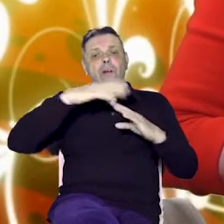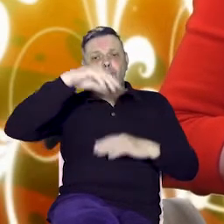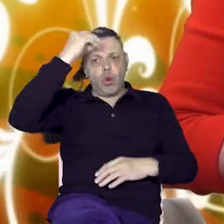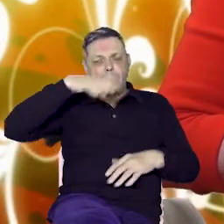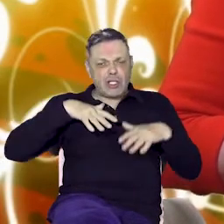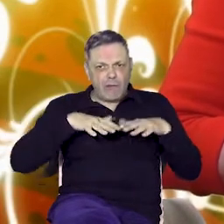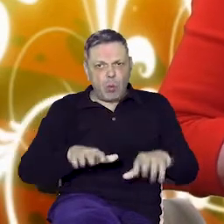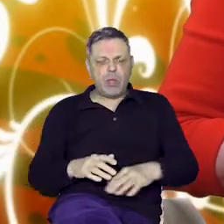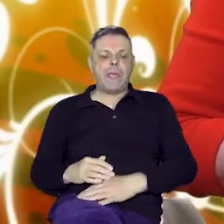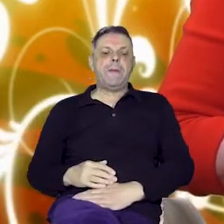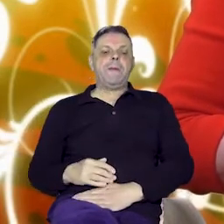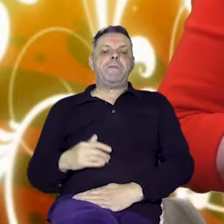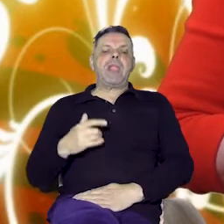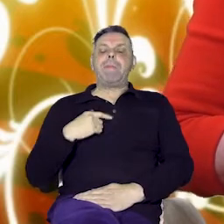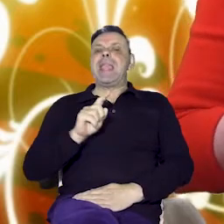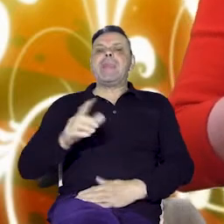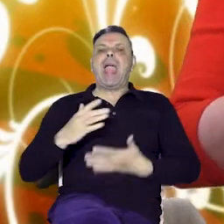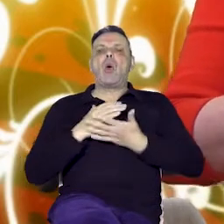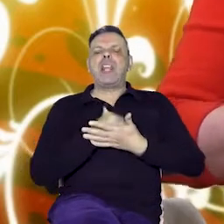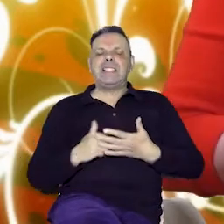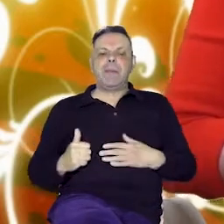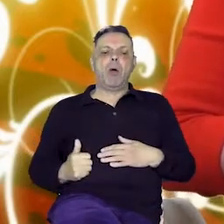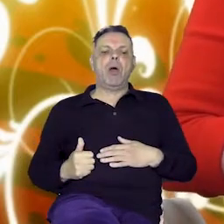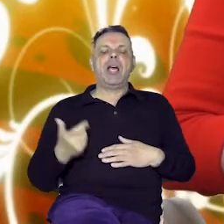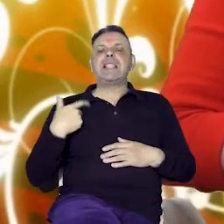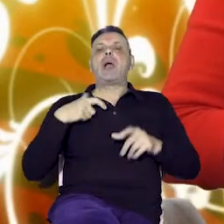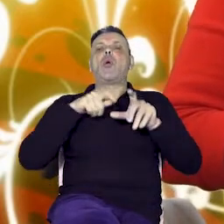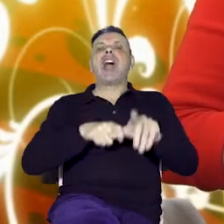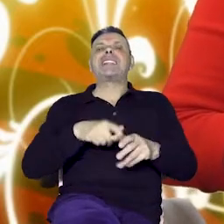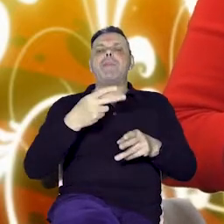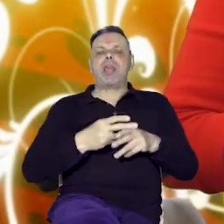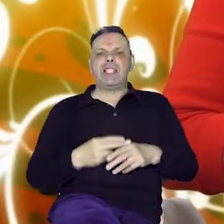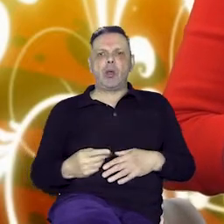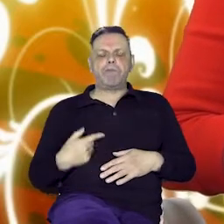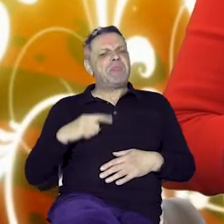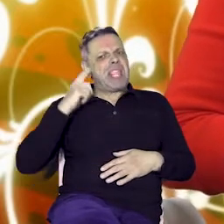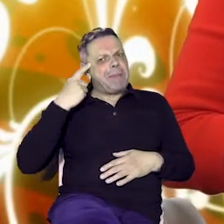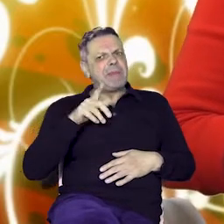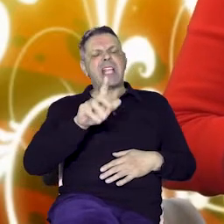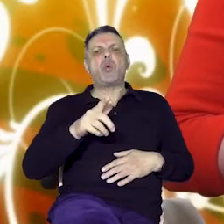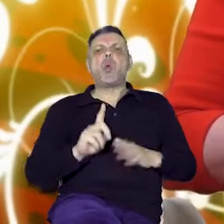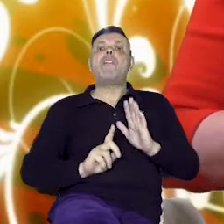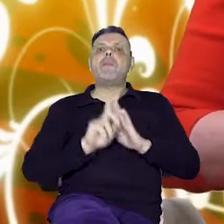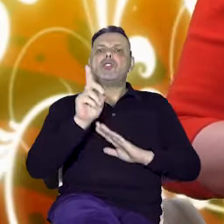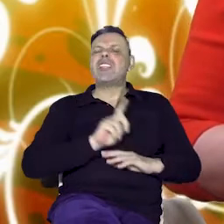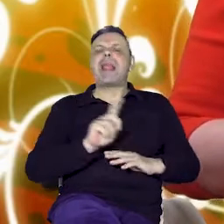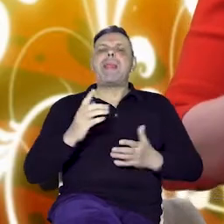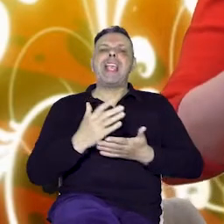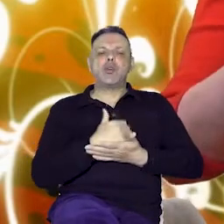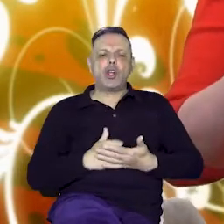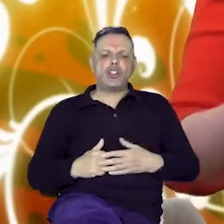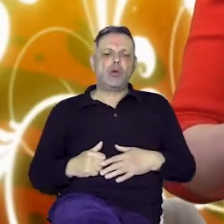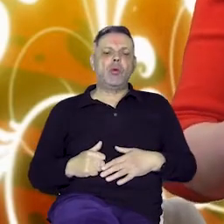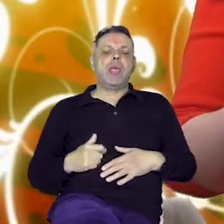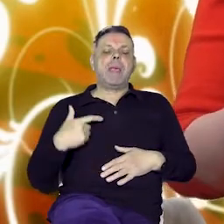koje mi ne koristimo za kontakt sa bolesnikom. I ja mislim da su njihovi potencijali neiskorišteni i mi u stvari